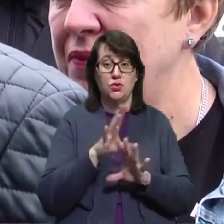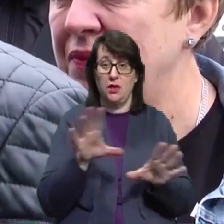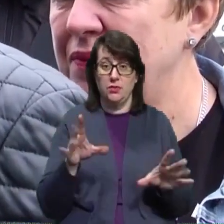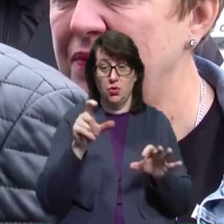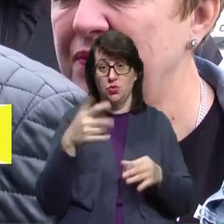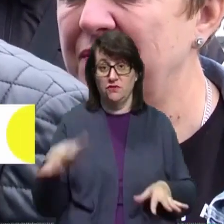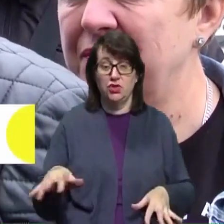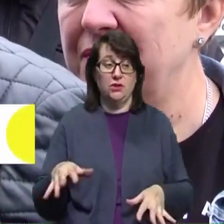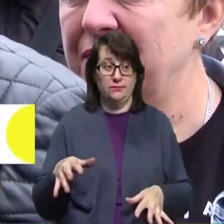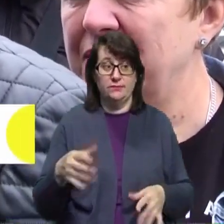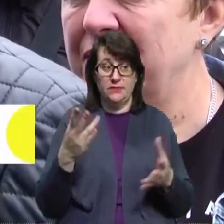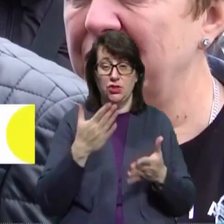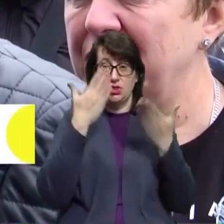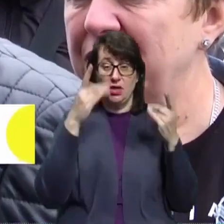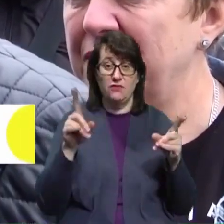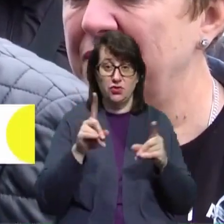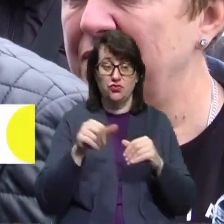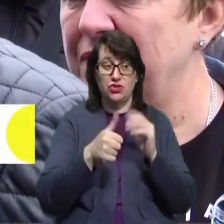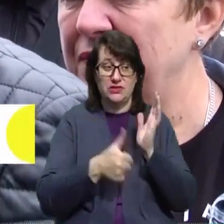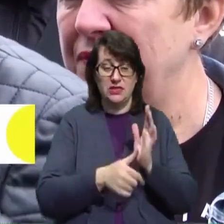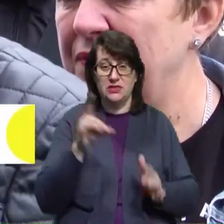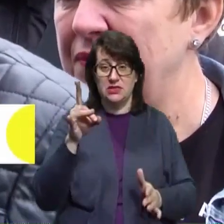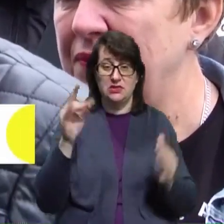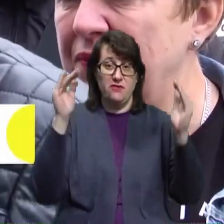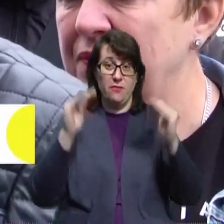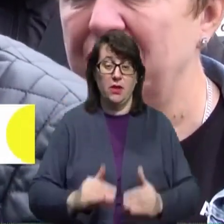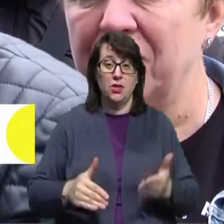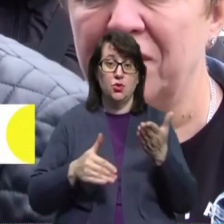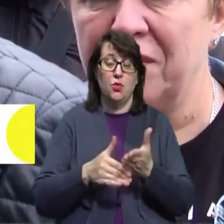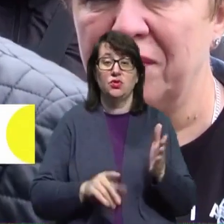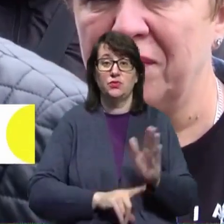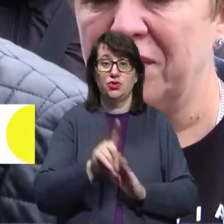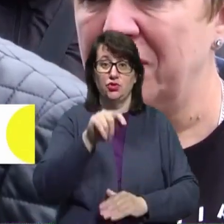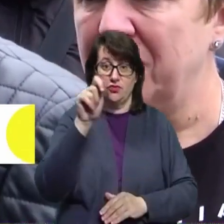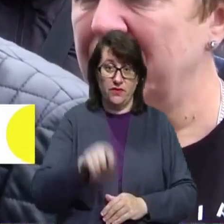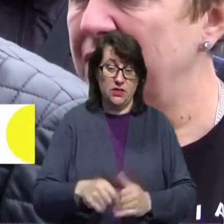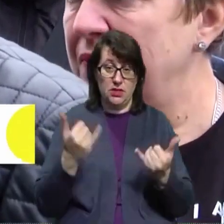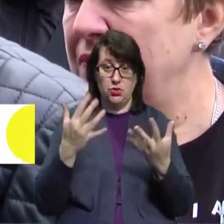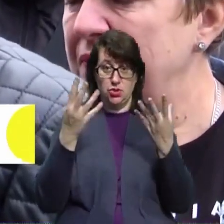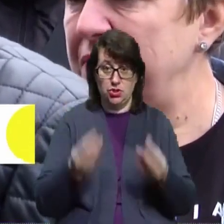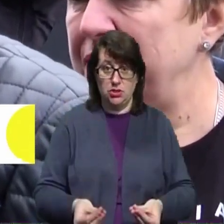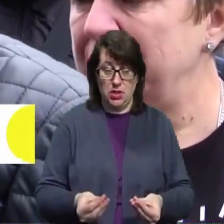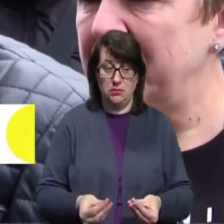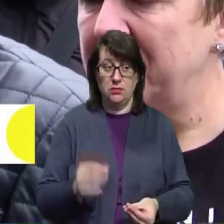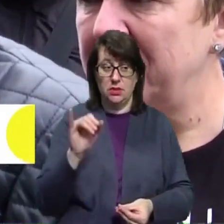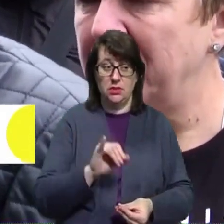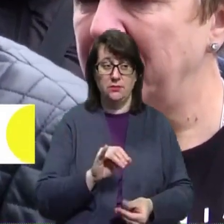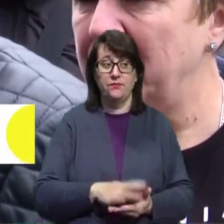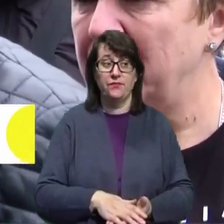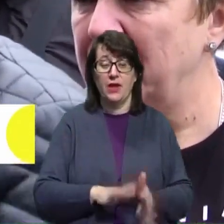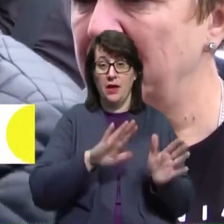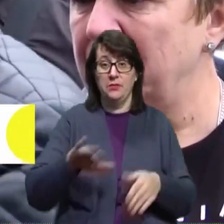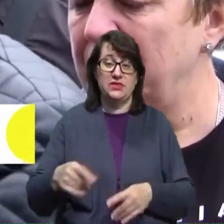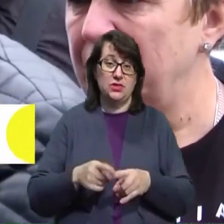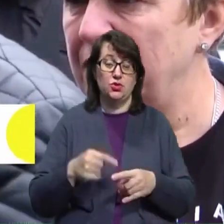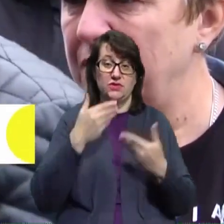виснажені. Я десь читав, що у 16 разів впала допомога з початку війни на сьогоднішній день. І після цього ми звернулися